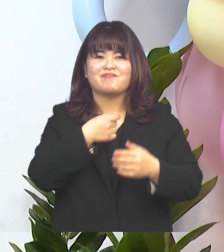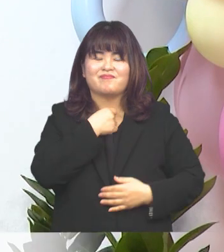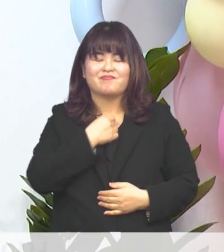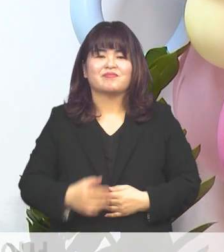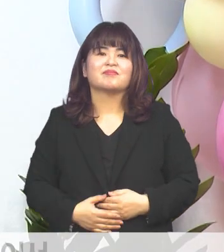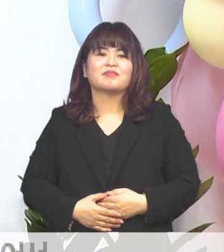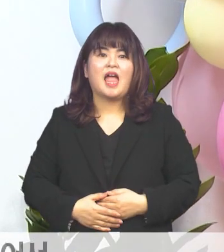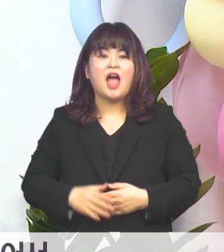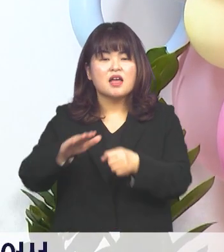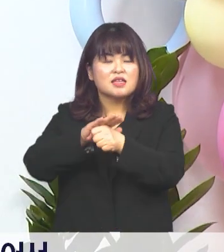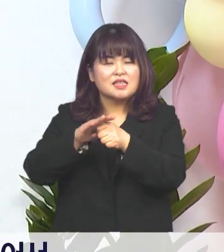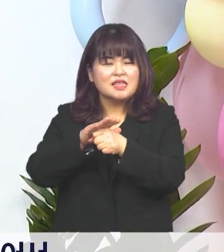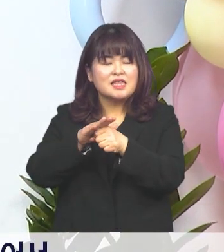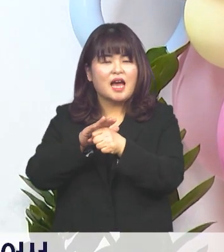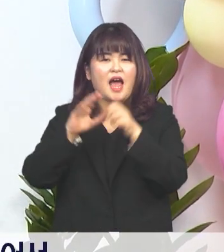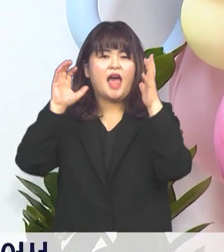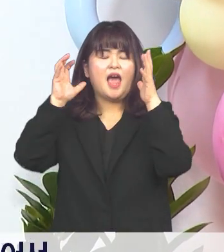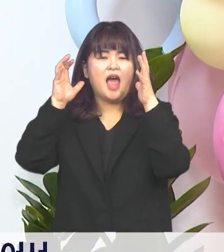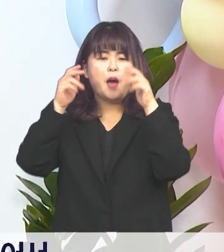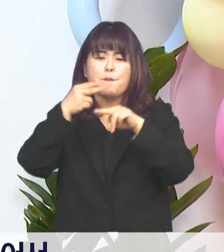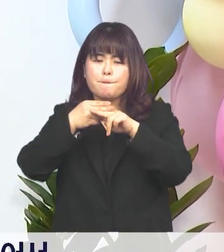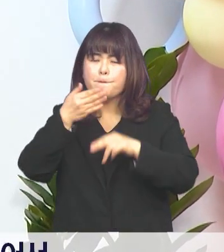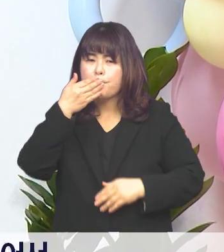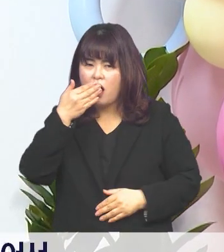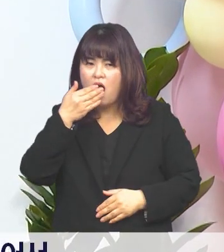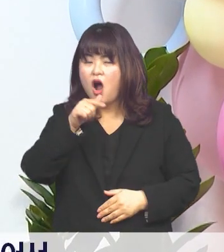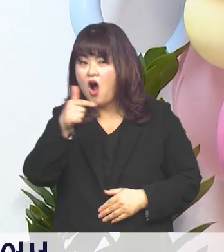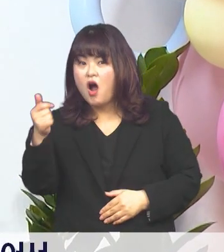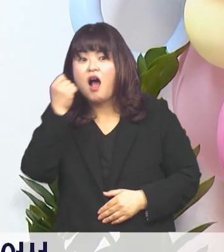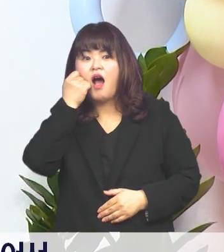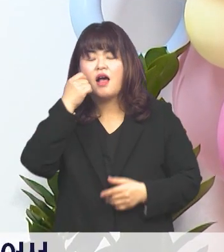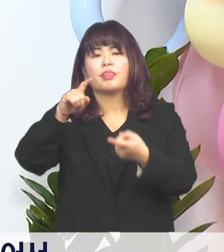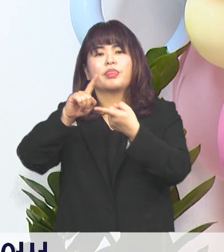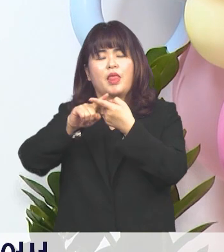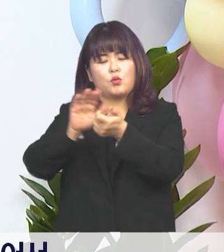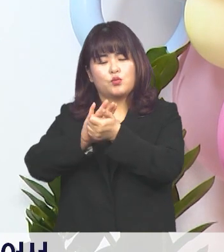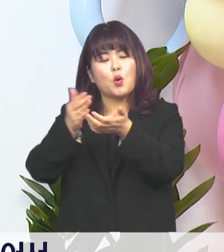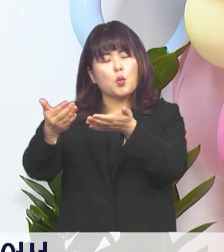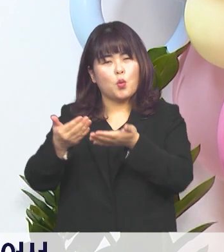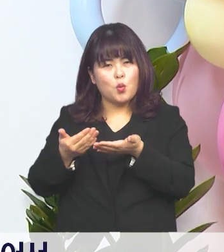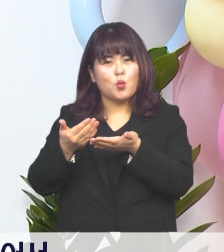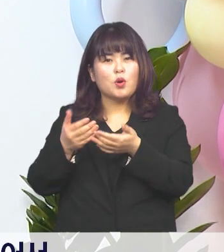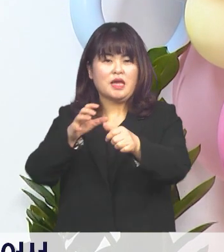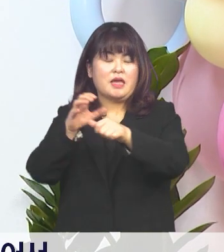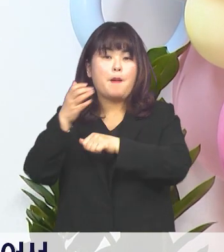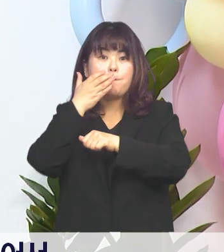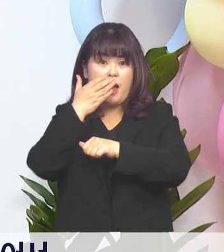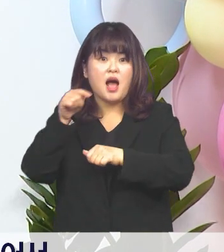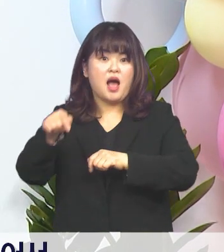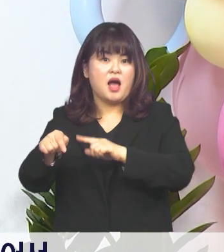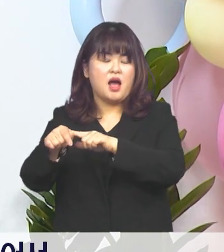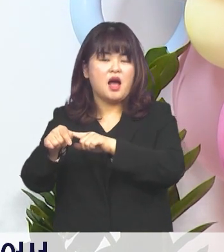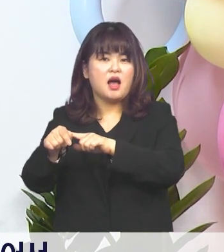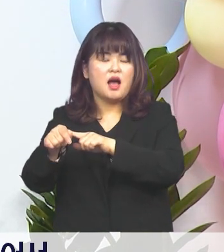사랑하는 아이들이 급간식과 따뜻한 돌봄을 마음껏 이용할 수 있게 되어서